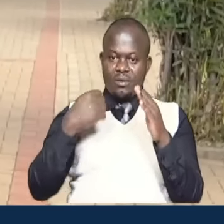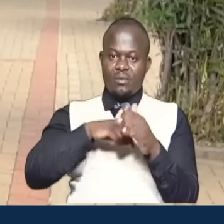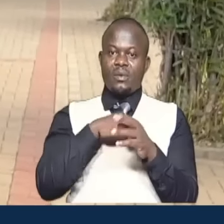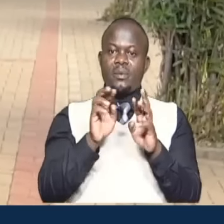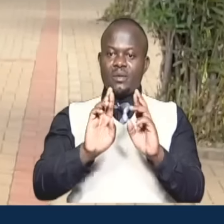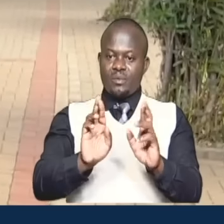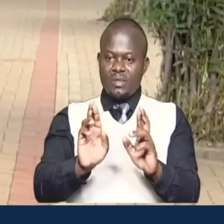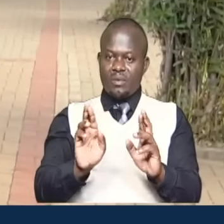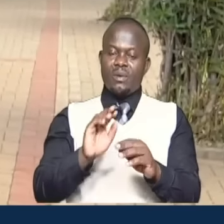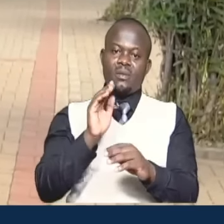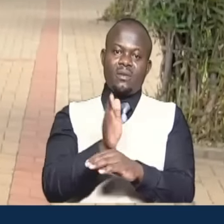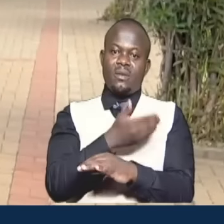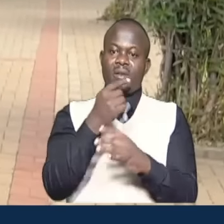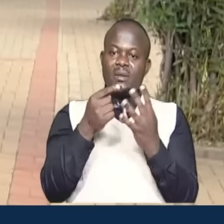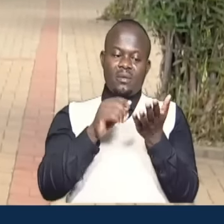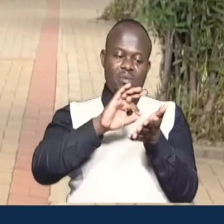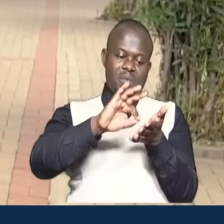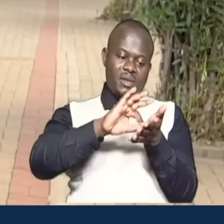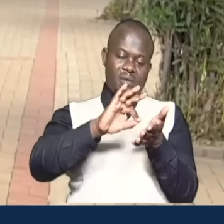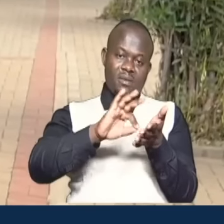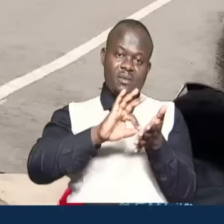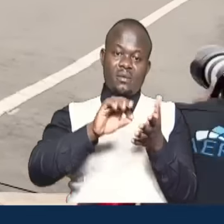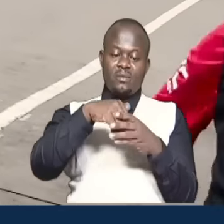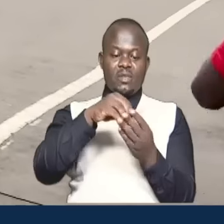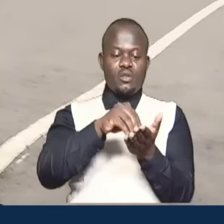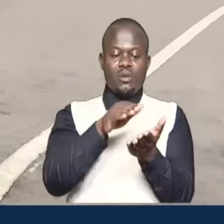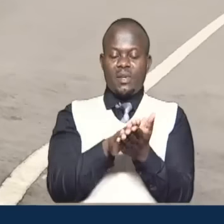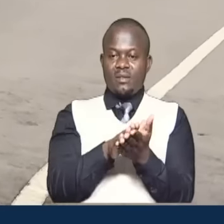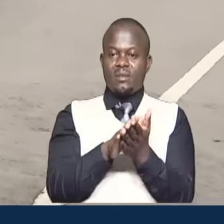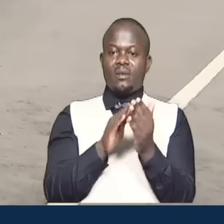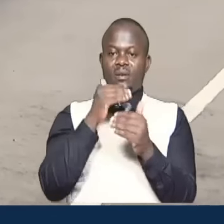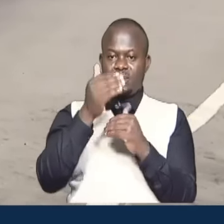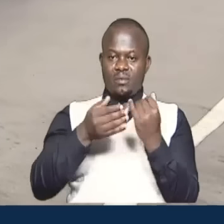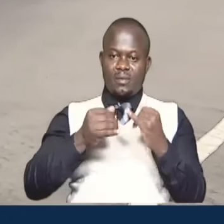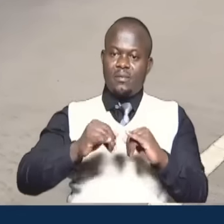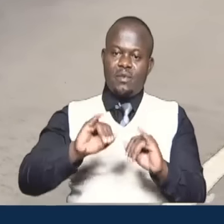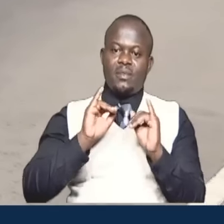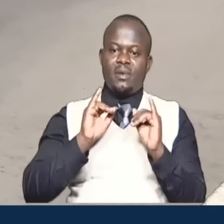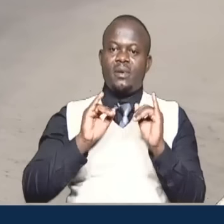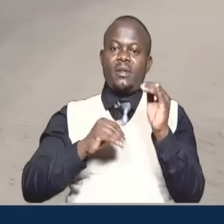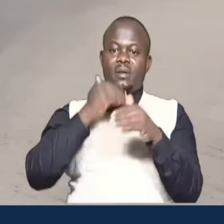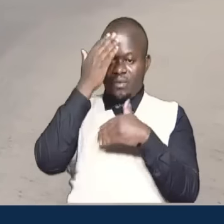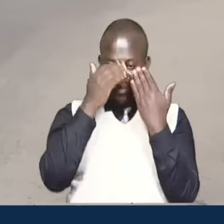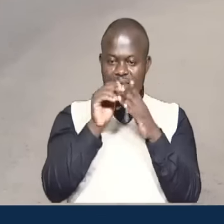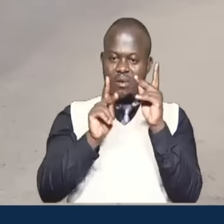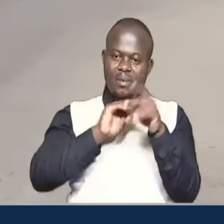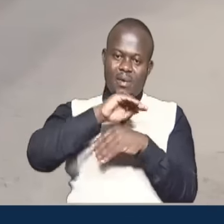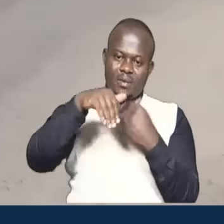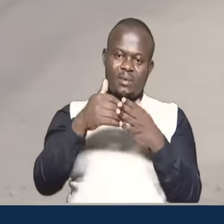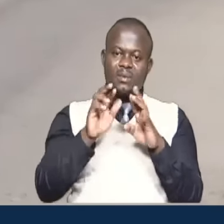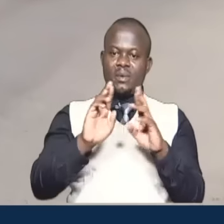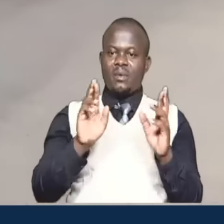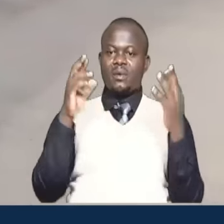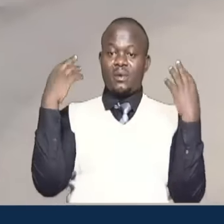tuvane ibyanditswe muri za documentation tubishyire mu bikorwa kugira twese twitegure. Akaba ari